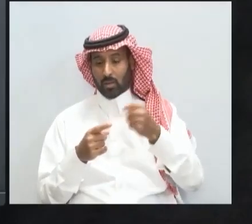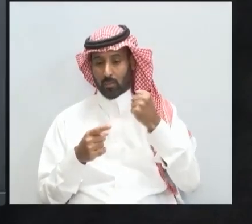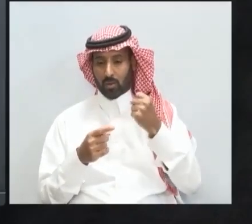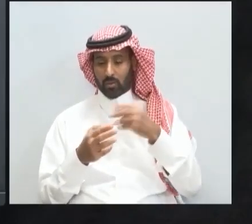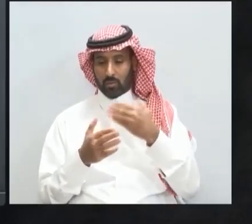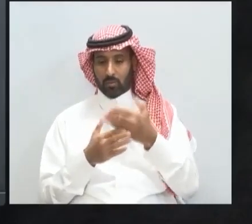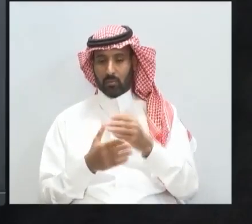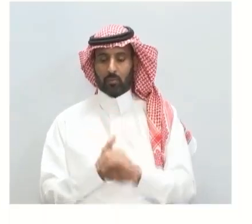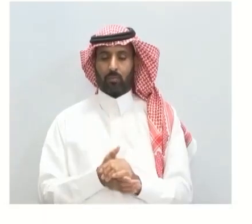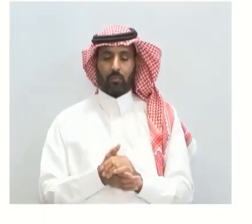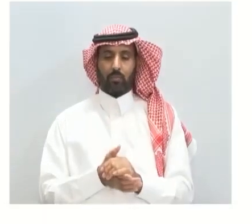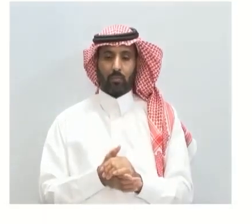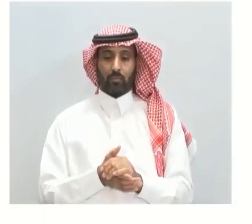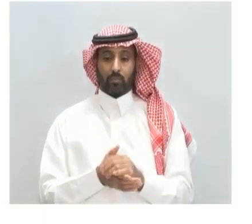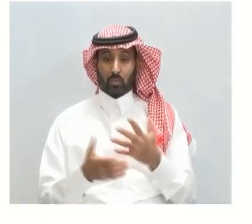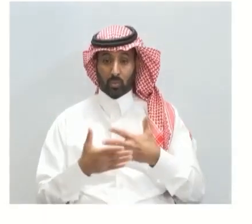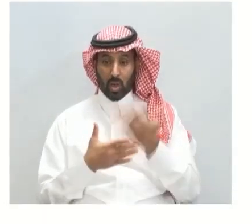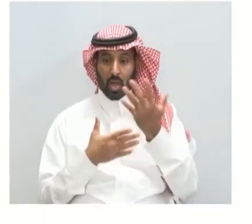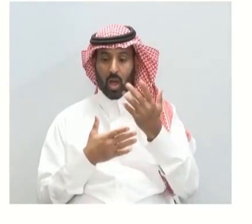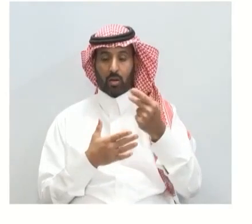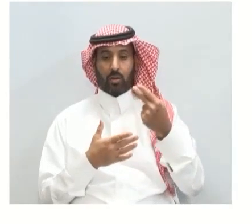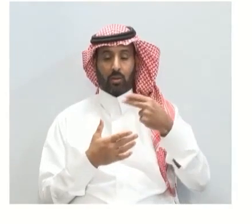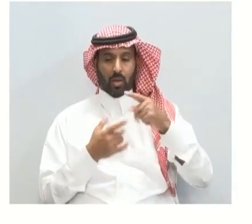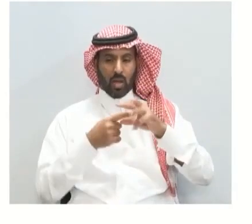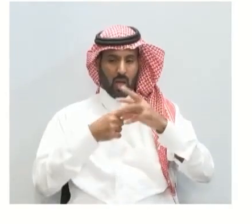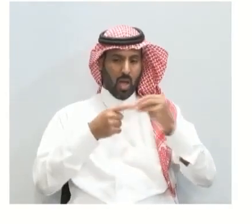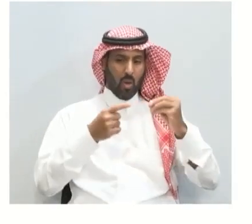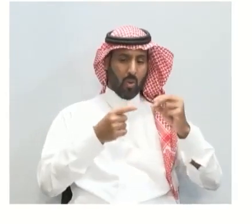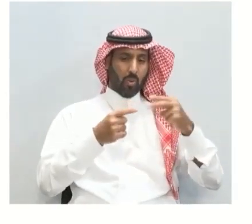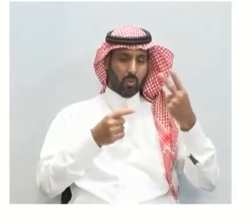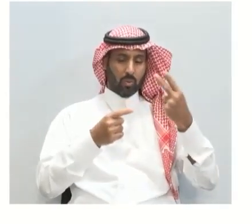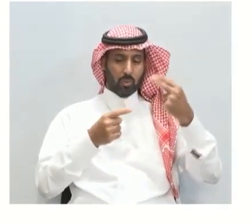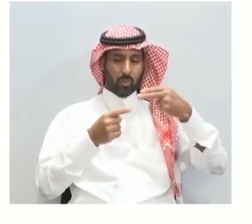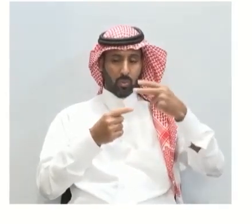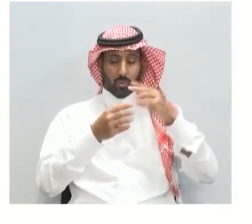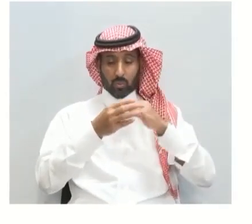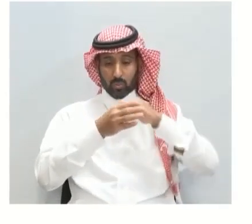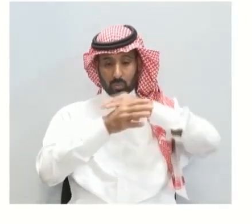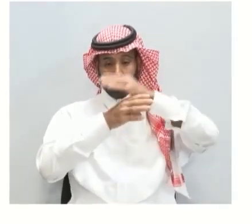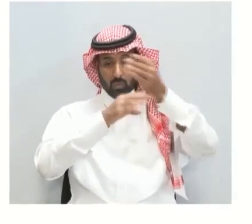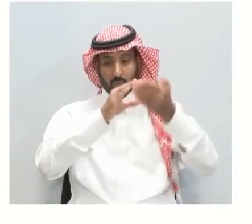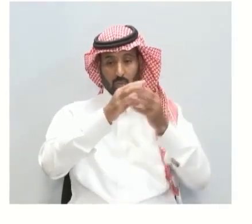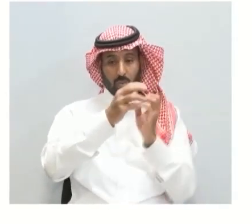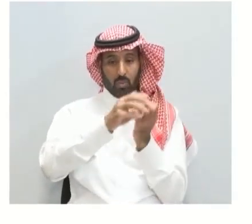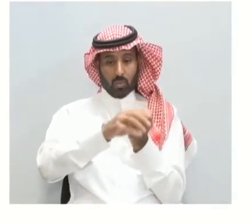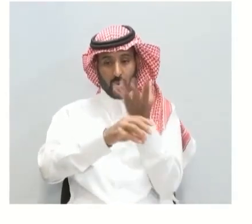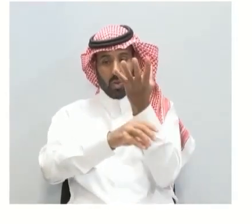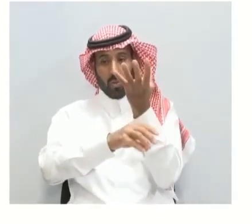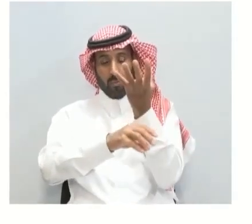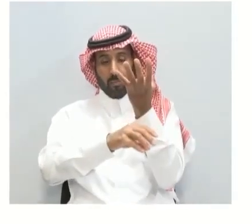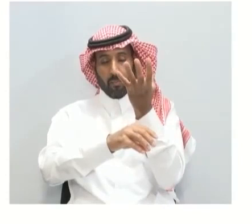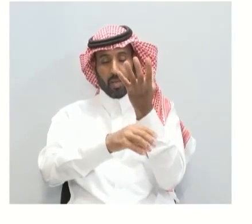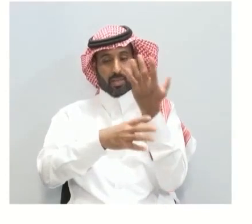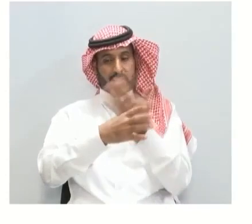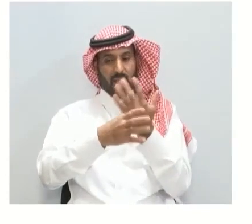طاقه تتحرر ايونات الهيدروجين ويتم ضخها من الحشوه الى الحيز بين الغشاء عبر الغشاء الداخلي الميتوكندريا